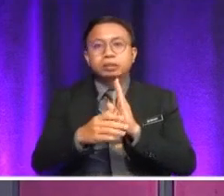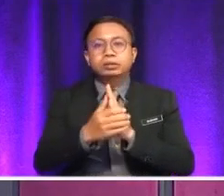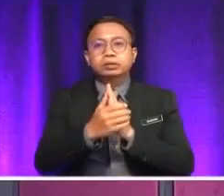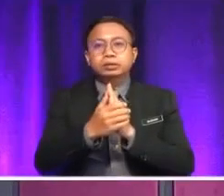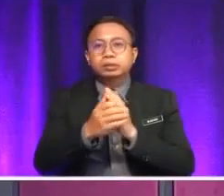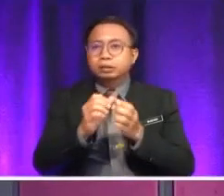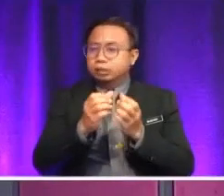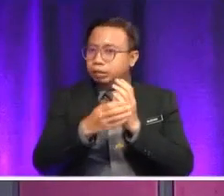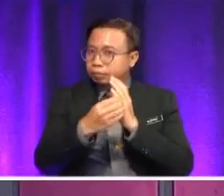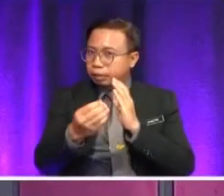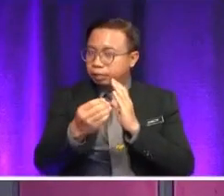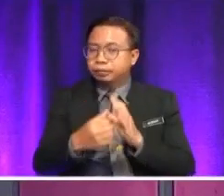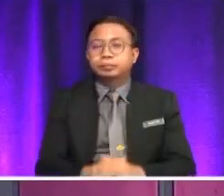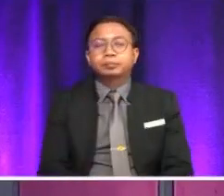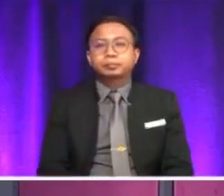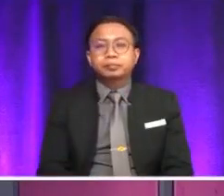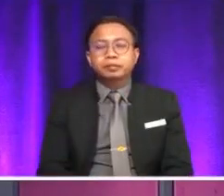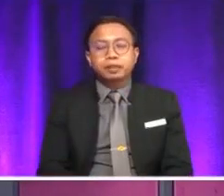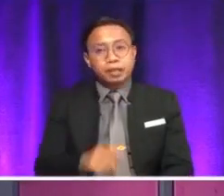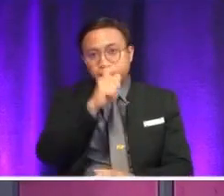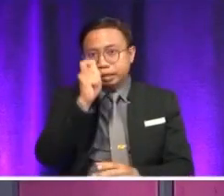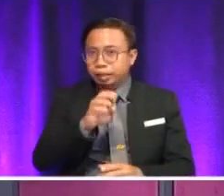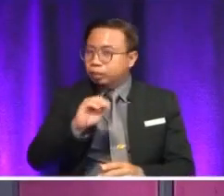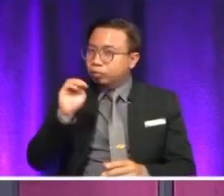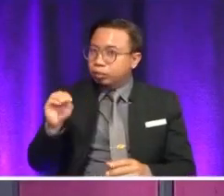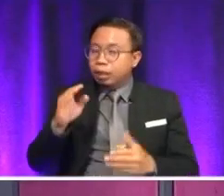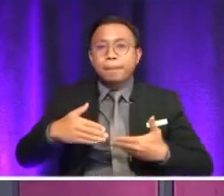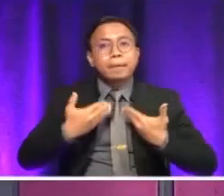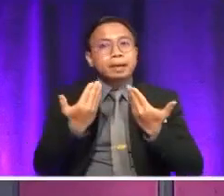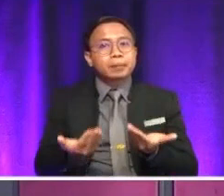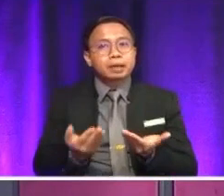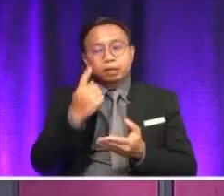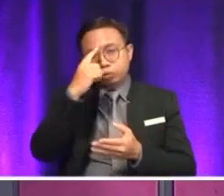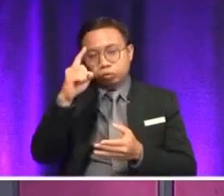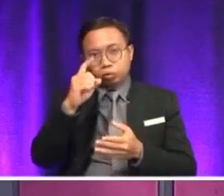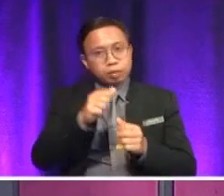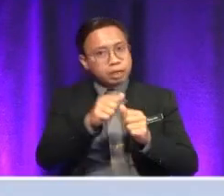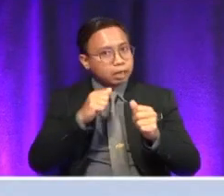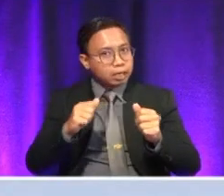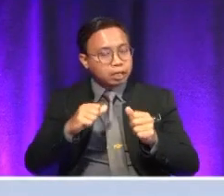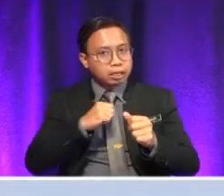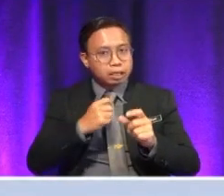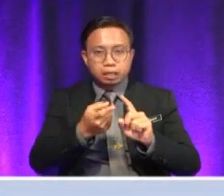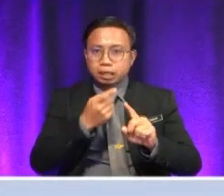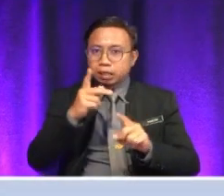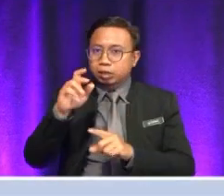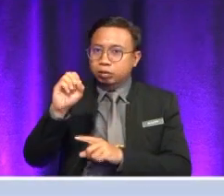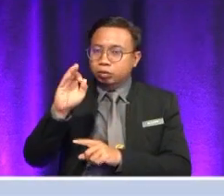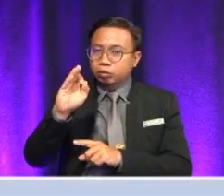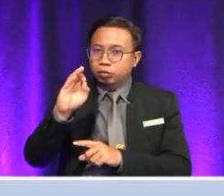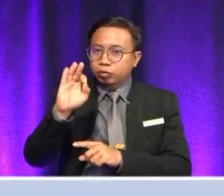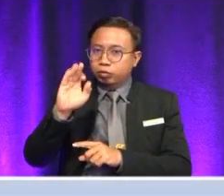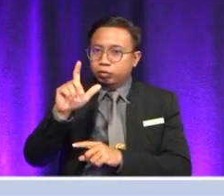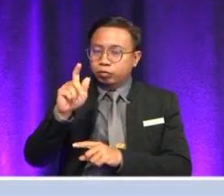psikososial. Okey, kita nak tanya murid kita, okay, bagaimana untuk mengelakkan diri daripada konflik dan stres ini